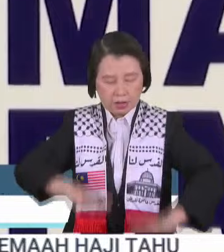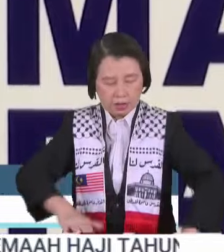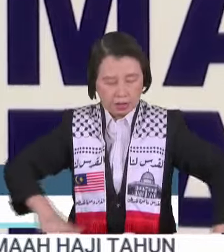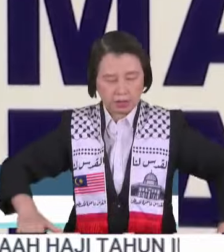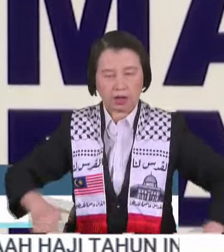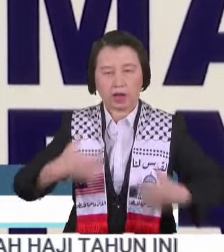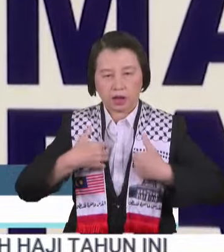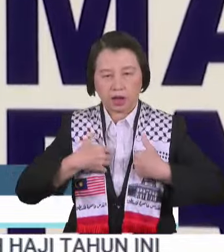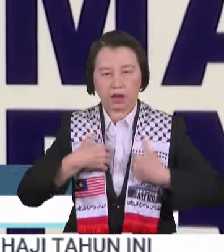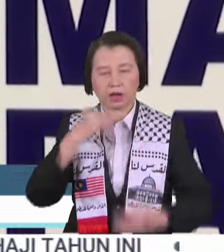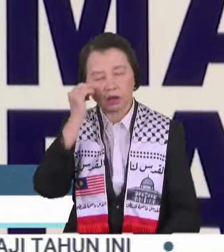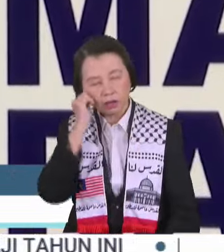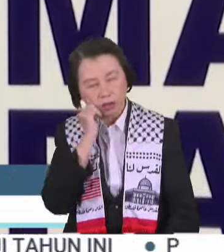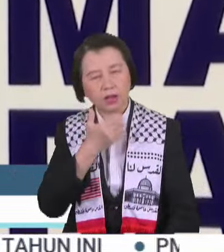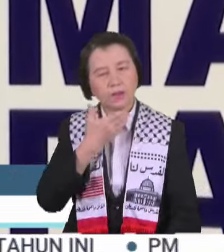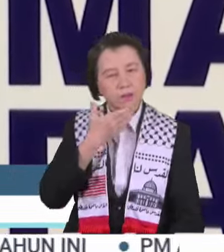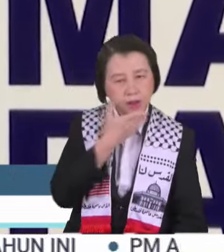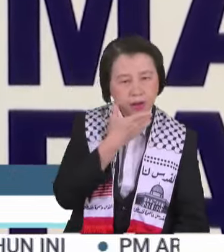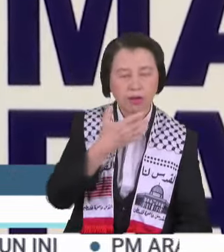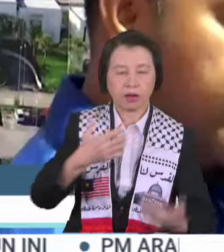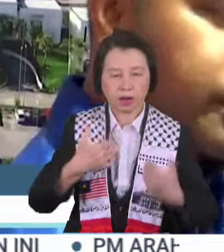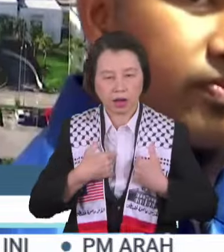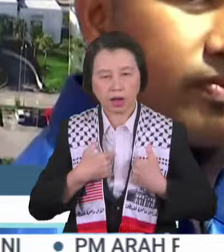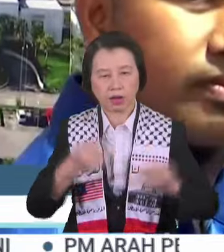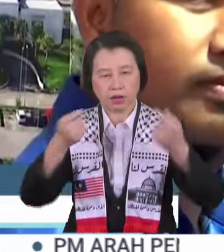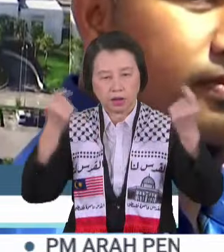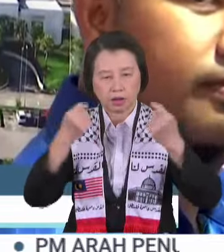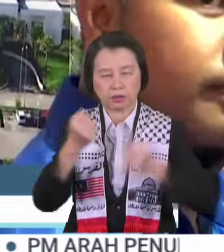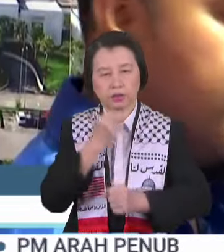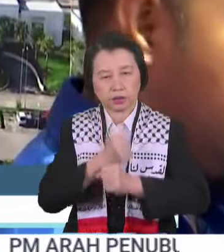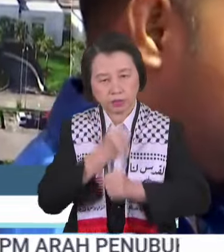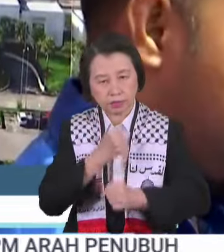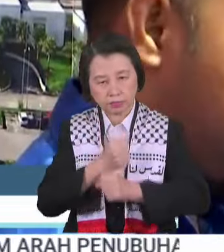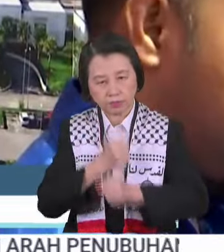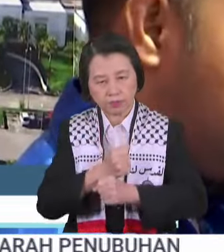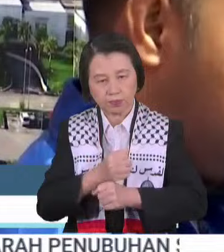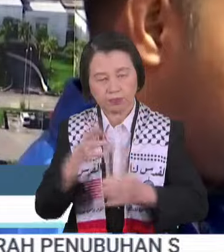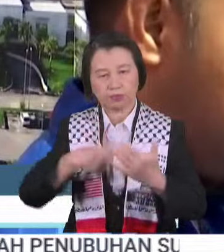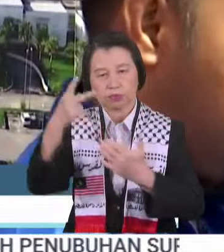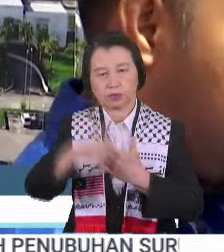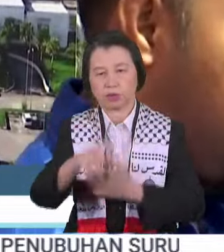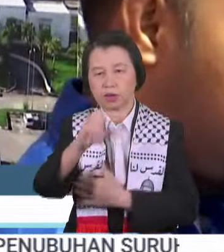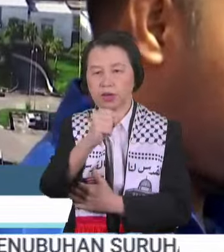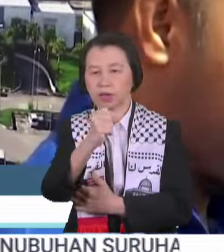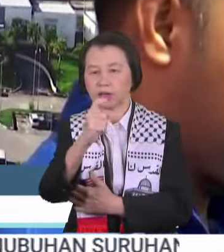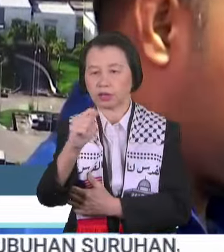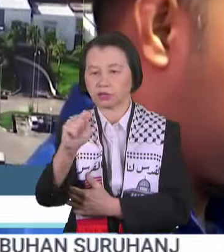kita ada petting zoo, belia-belia kita ada karnival kejaya, program STEM,